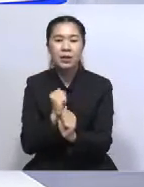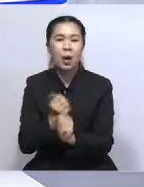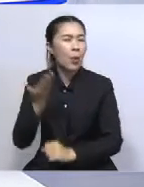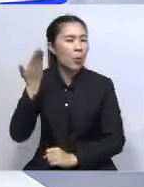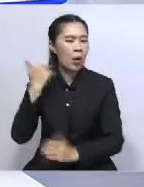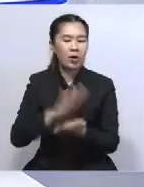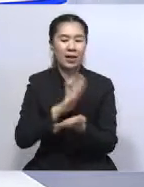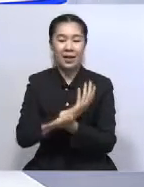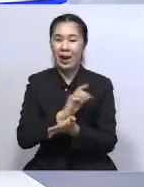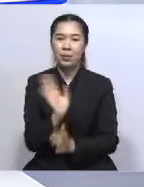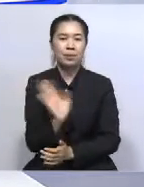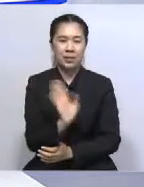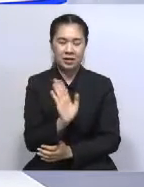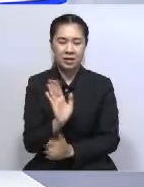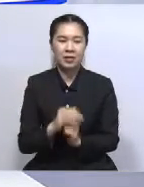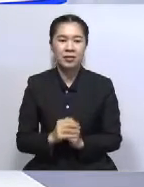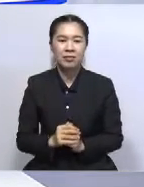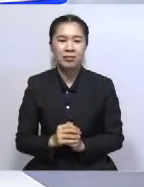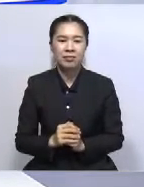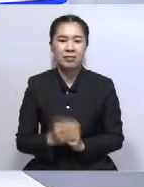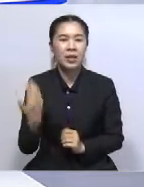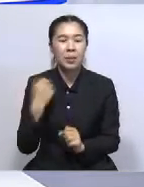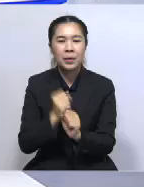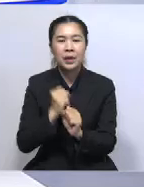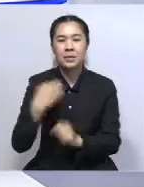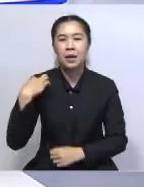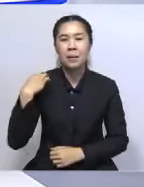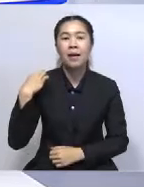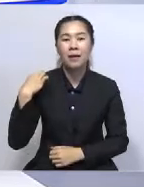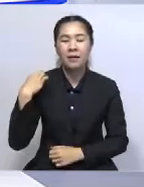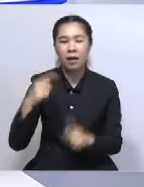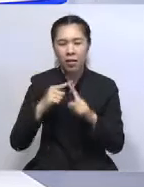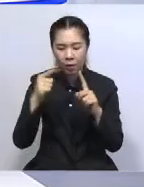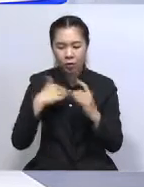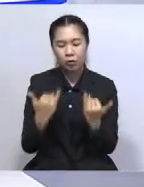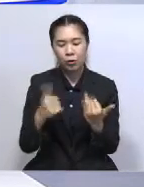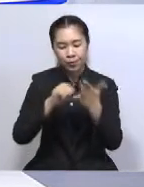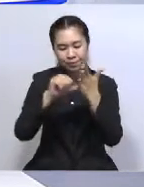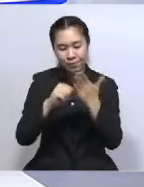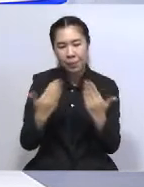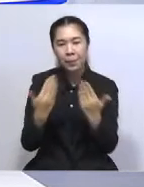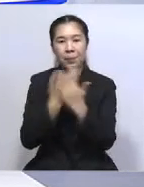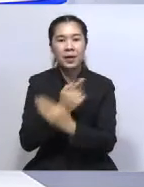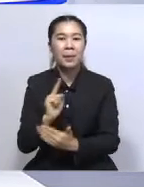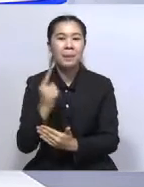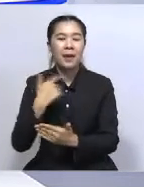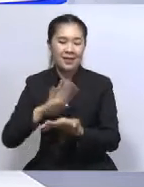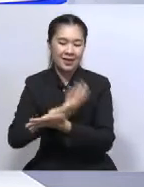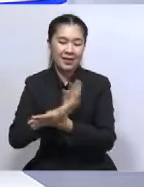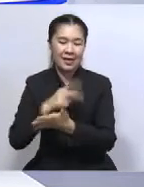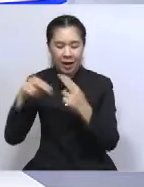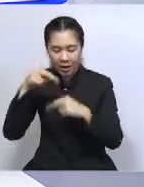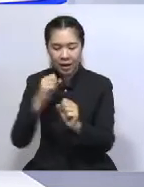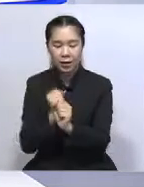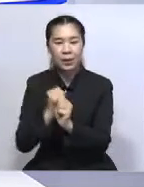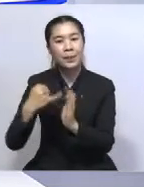ากกระดาษสานะคะก่อนหน้านี้ก็เป็นทำจากผ้าใยบัวแต่ว่าเนื่องจากว่าได้เปลี่ยนแปลงแล้วก็ทำให้หาวัสดุได้ง่ายนะคะ